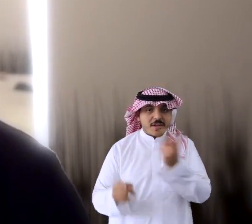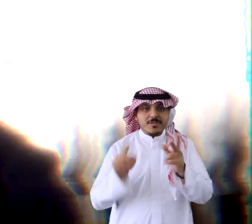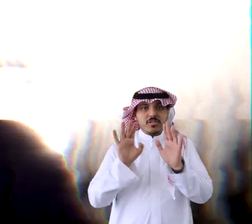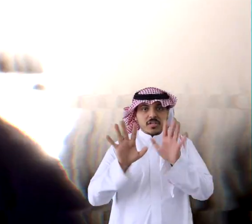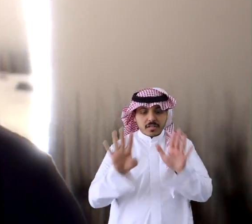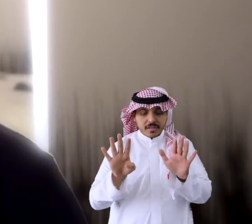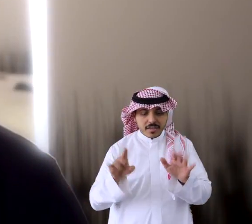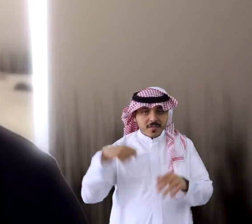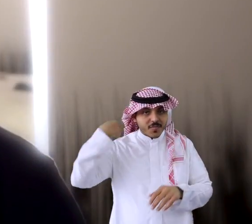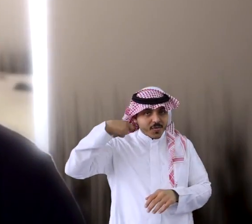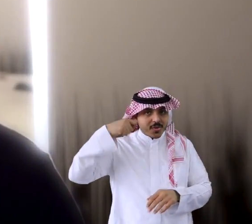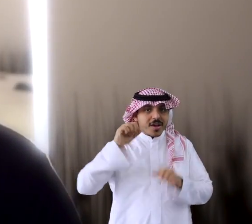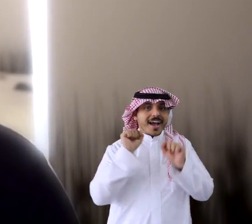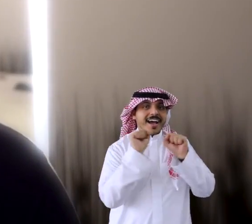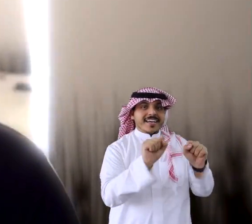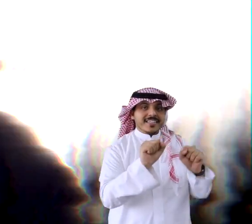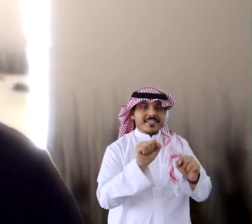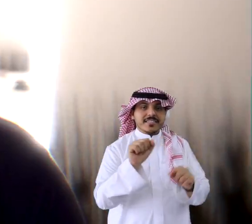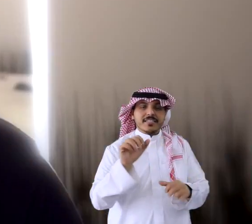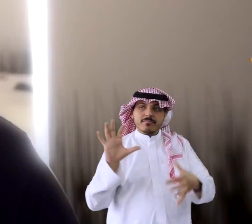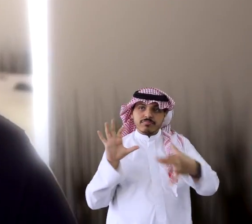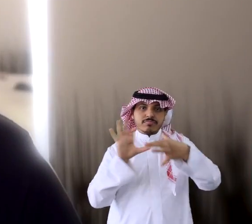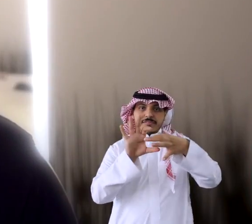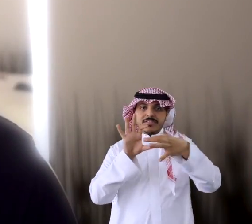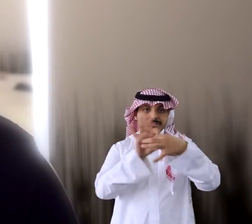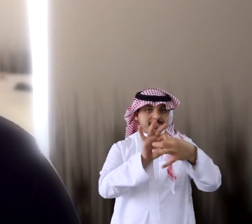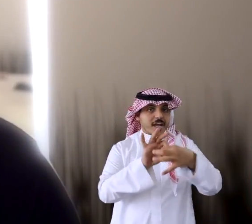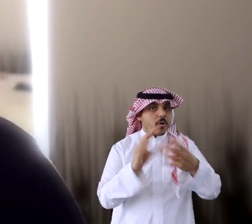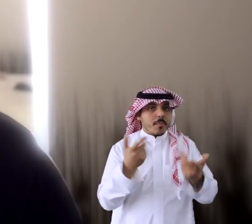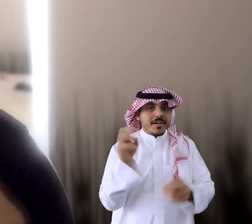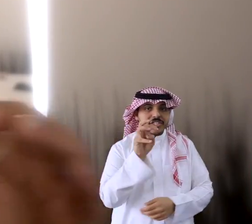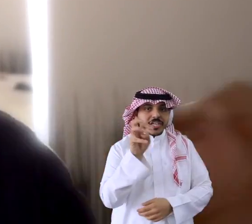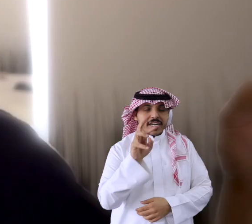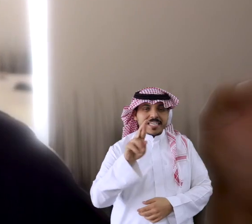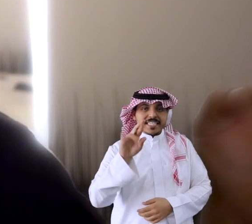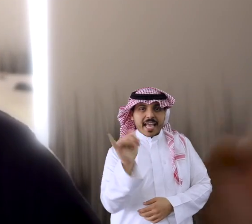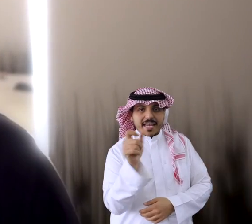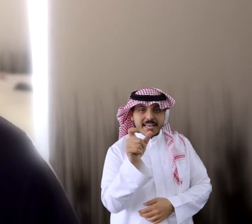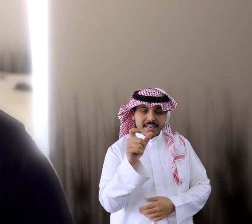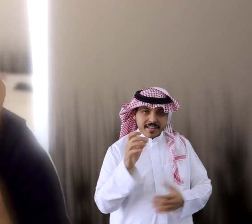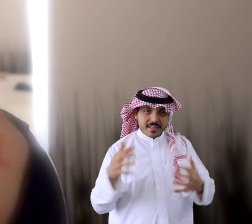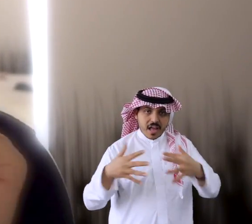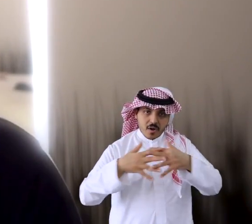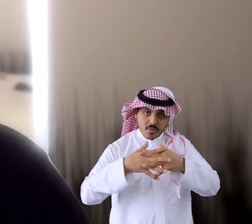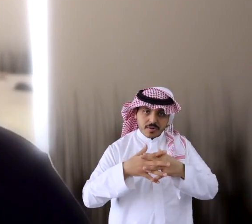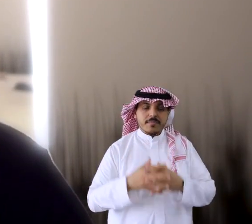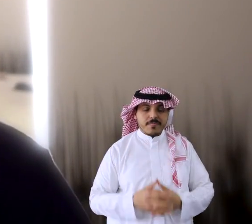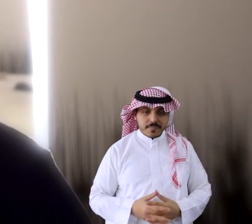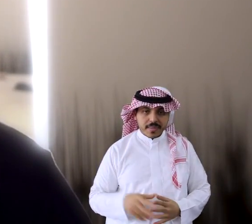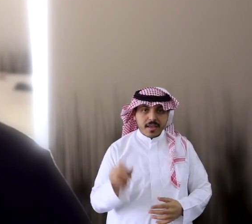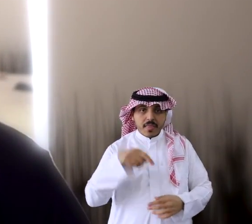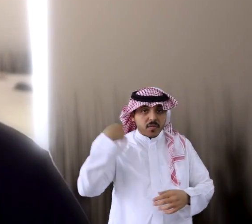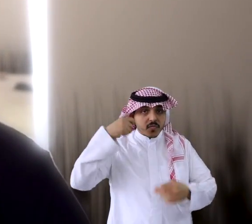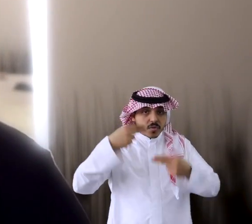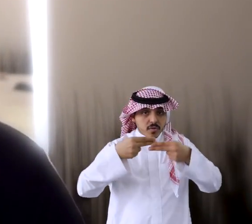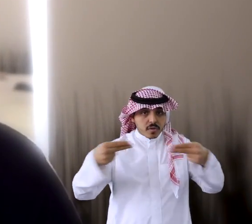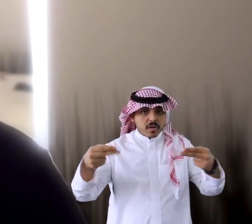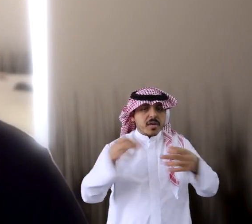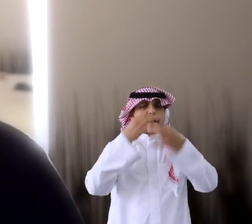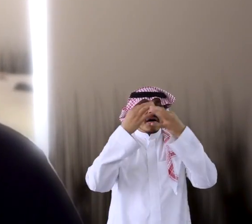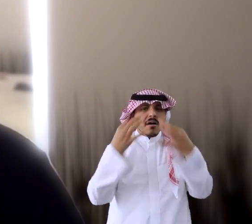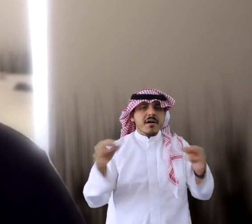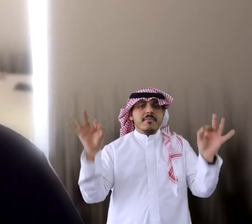هذه التقنيات شملتها في فيديو خاص مع زين، هتلاقوا وصف الحلقة موجود الرابط فيه. فعلى طول من هذه الحلقة هتشوفوا